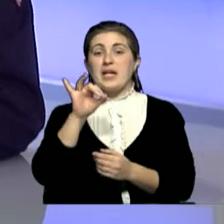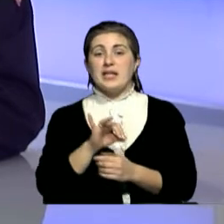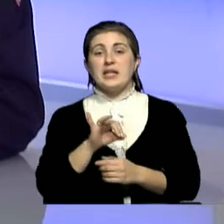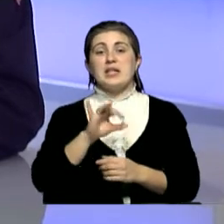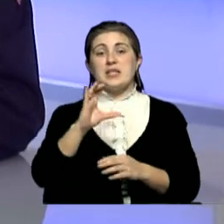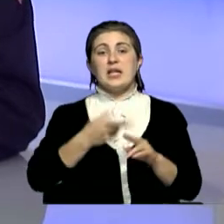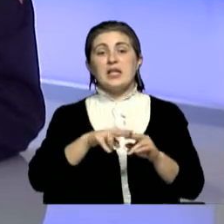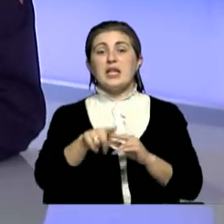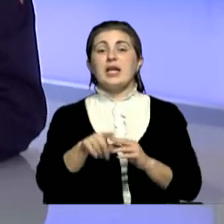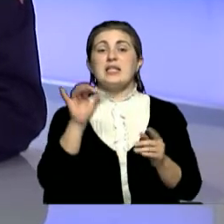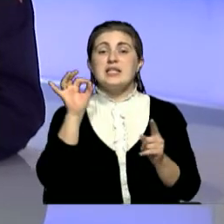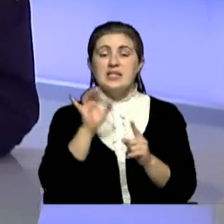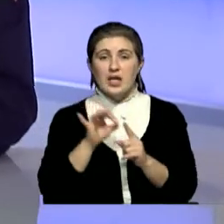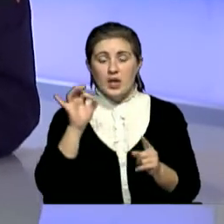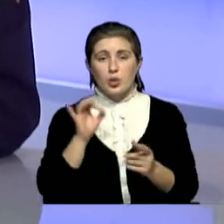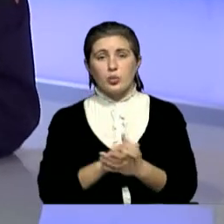целью